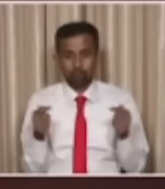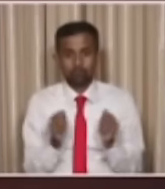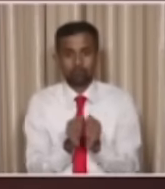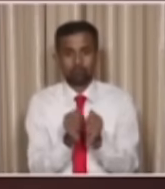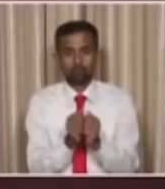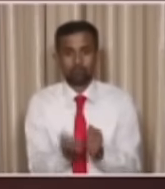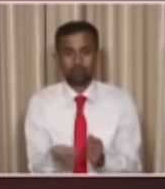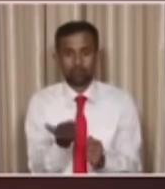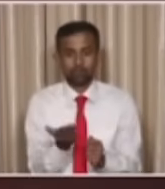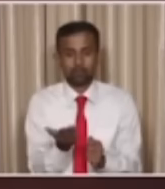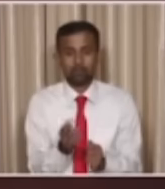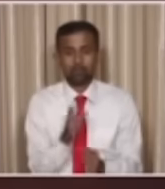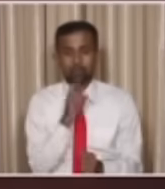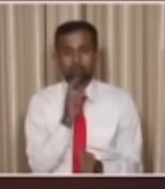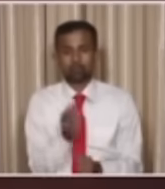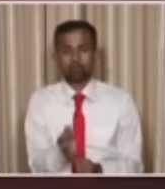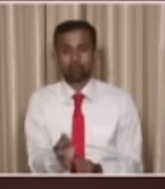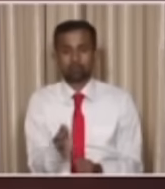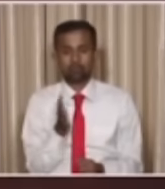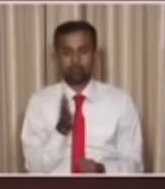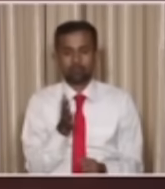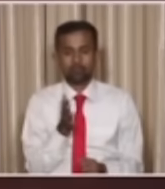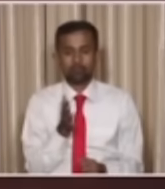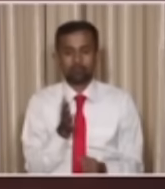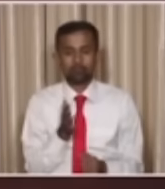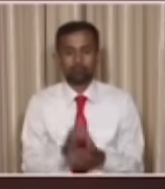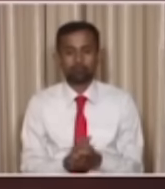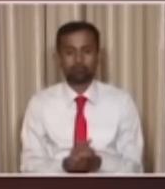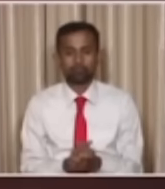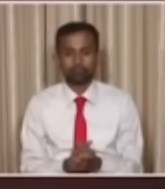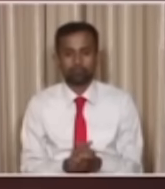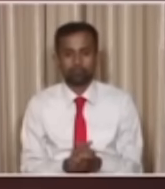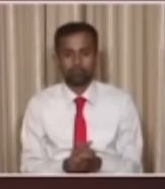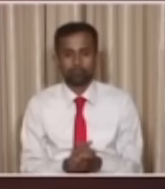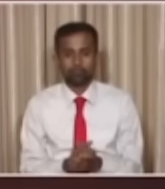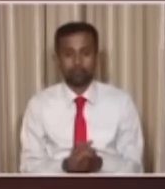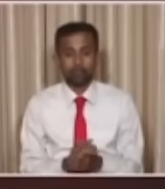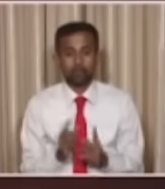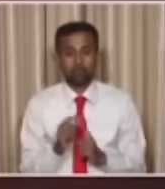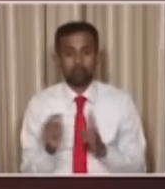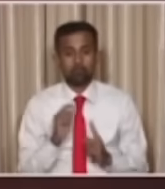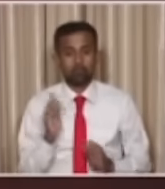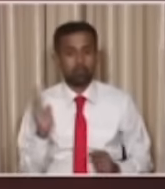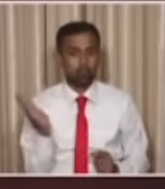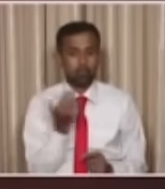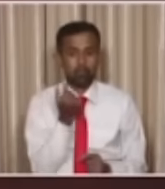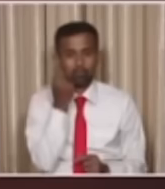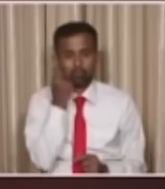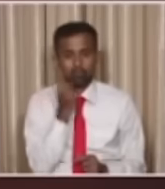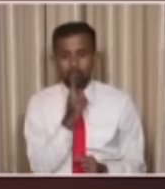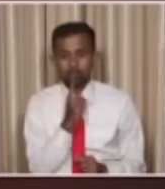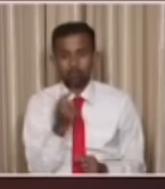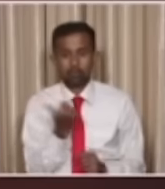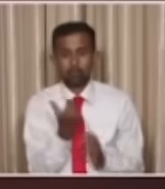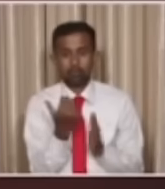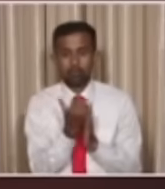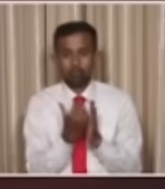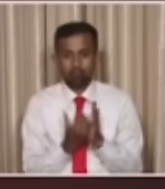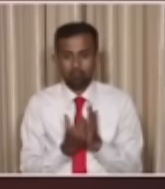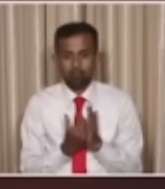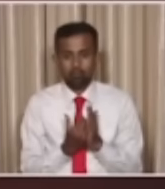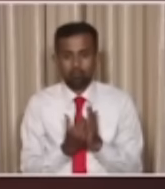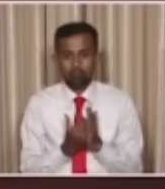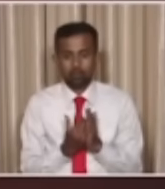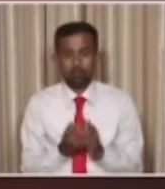කරන්න කියපුවම ඒකත් අධිකරණයෙන් තහනම් කරලා තියෙනවා. එතකොට මේ මුළු පාර්ලිමේන්තුවම යෝජනා කරලා අලුත් ව්‍යවස්ථාවක්